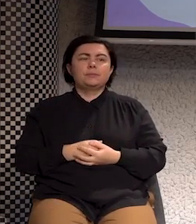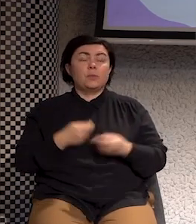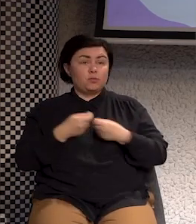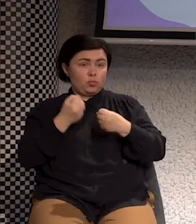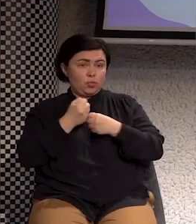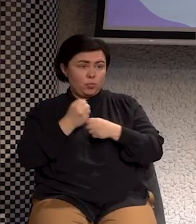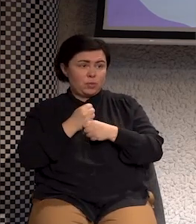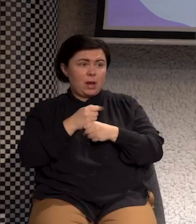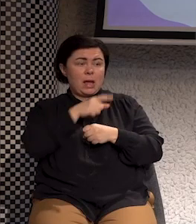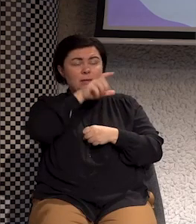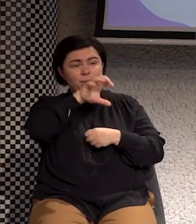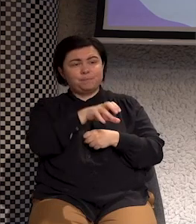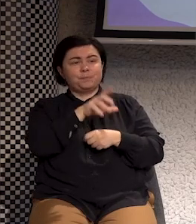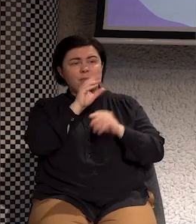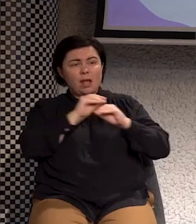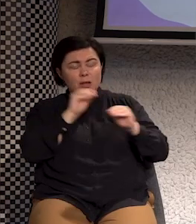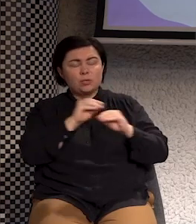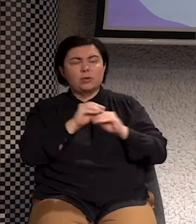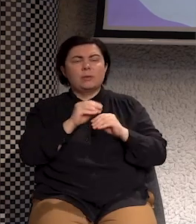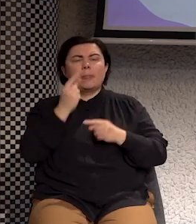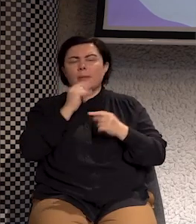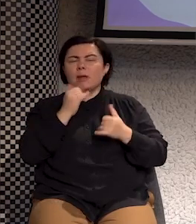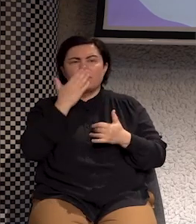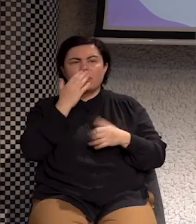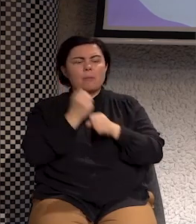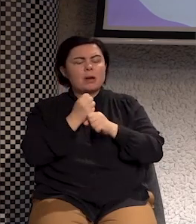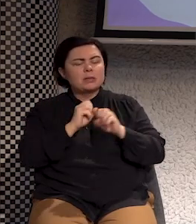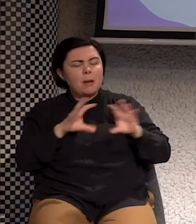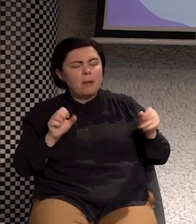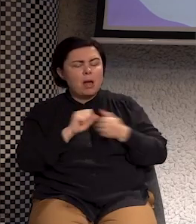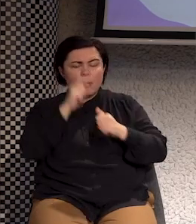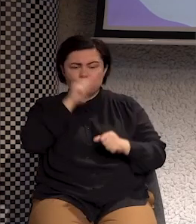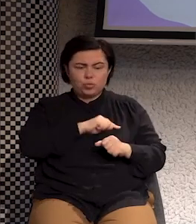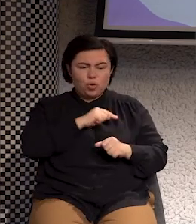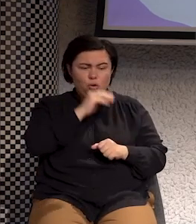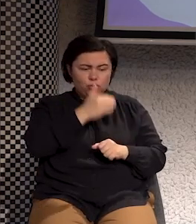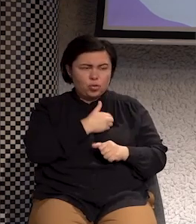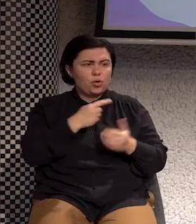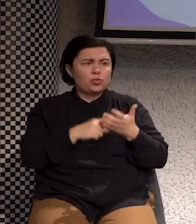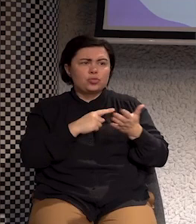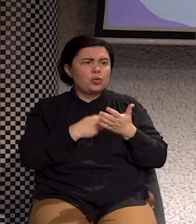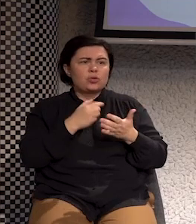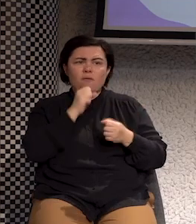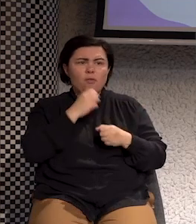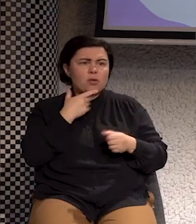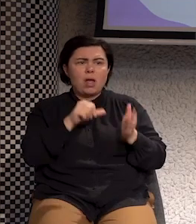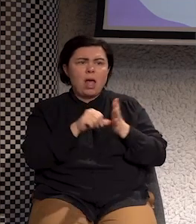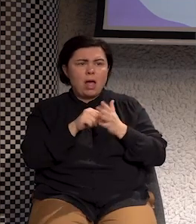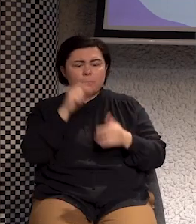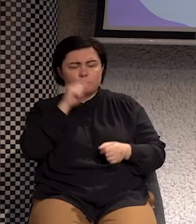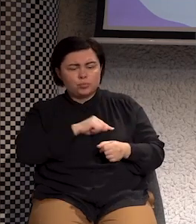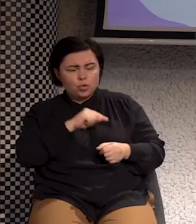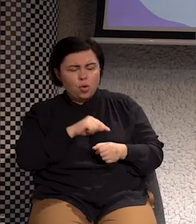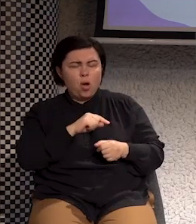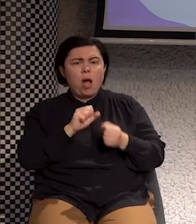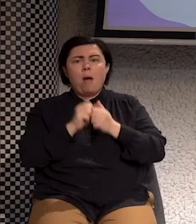współpracując z rynkiem edukacyjnym, ja sobie też trochę myślę o tym, jak wygląda praca pedagoga czy psychologa szkolnego. Raz, że często nie ma w ogóle nikogo na etacie psychologa szkolnego, a